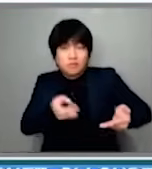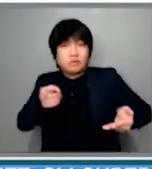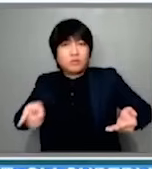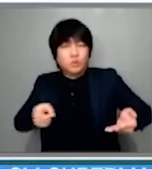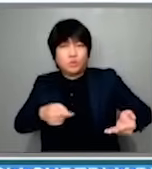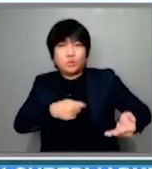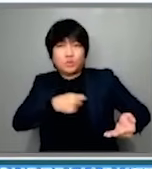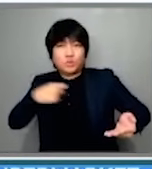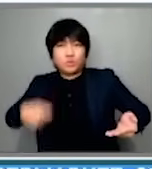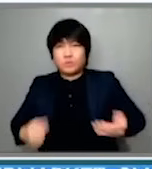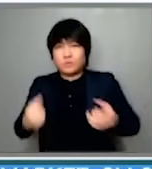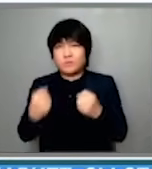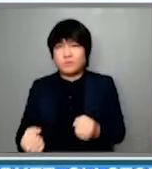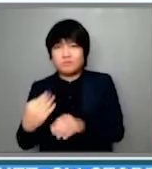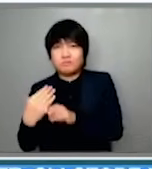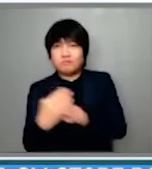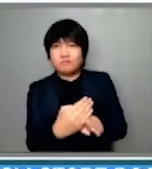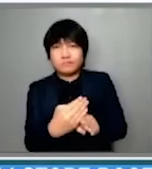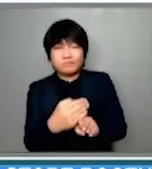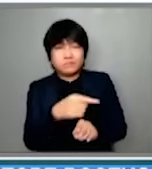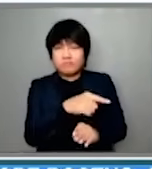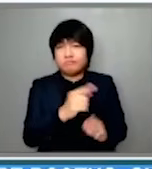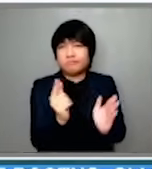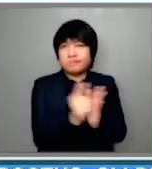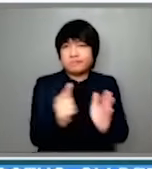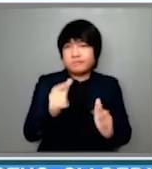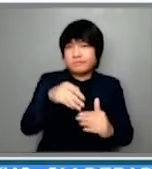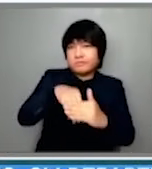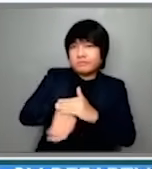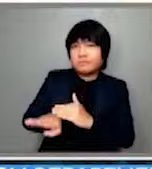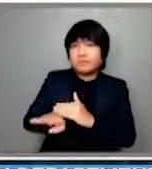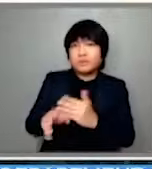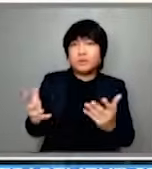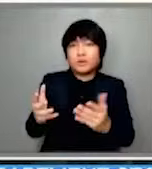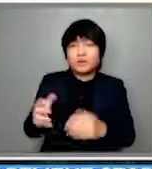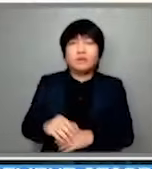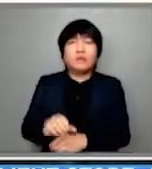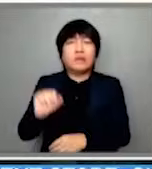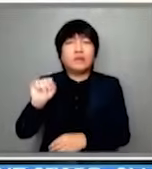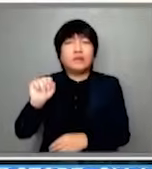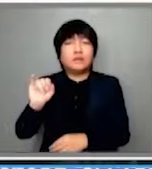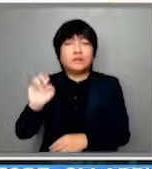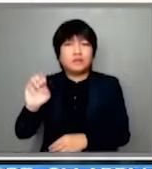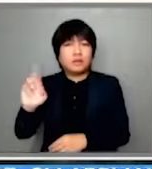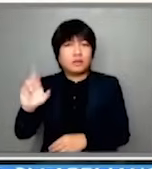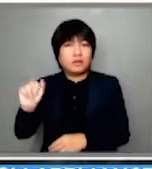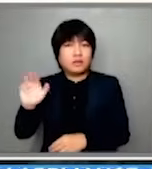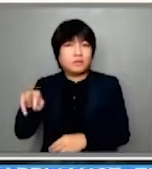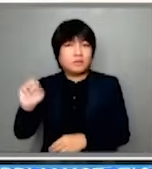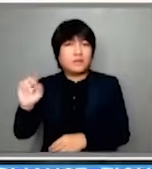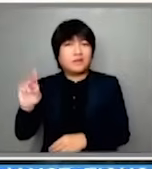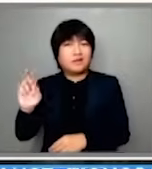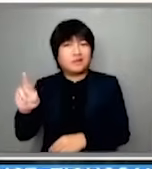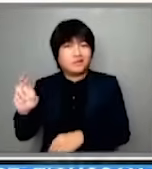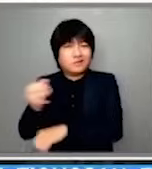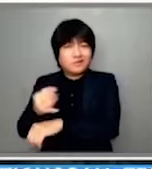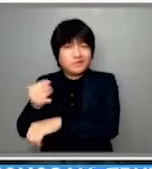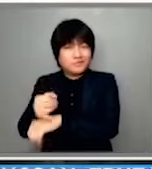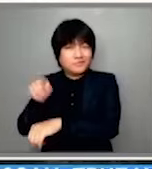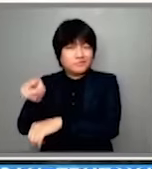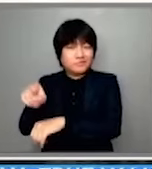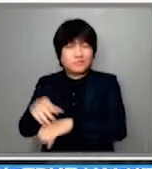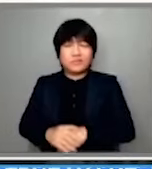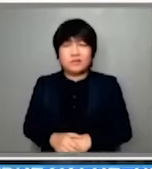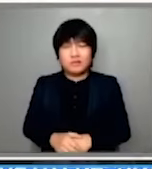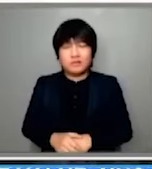di makalapit ang Philippine mission sa BRP Sierra Madre. Mas dumadami sila, tsaka mas parang mas naging aggressive